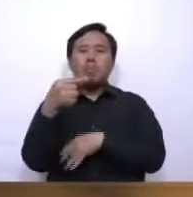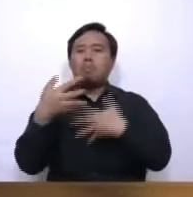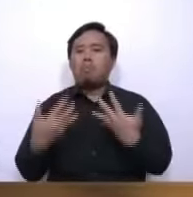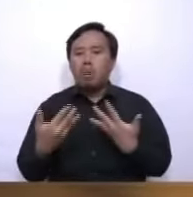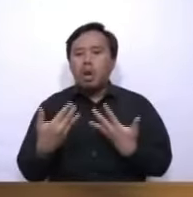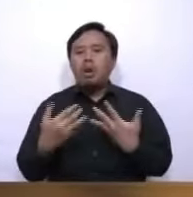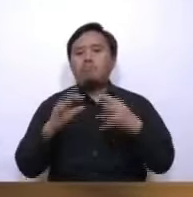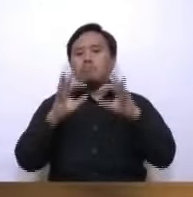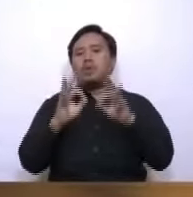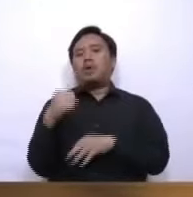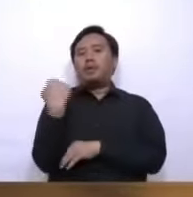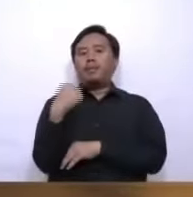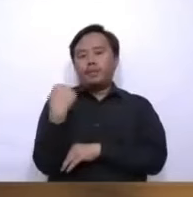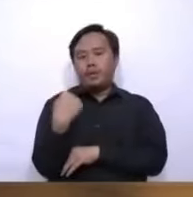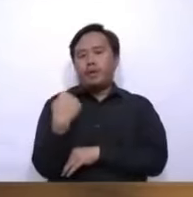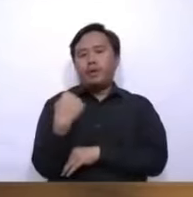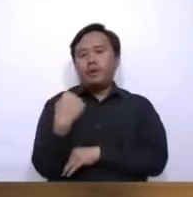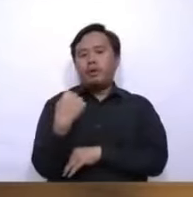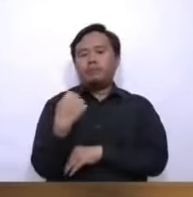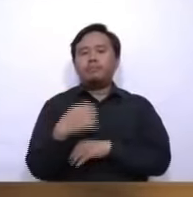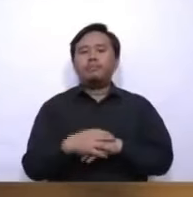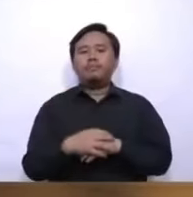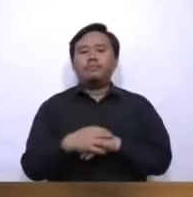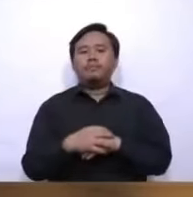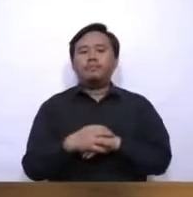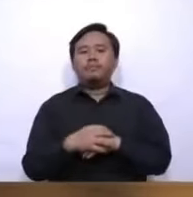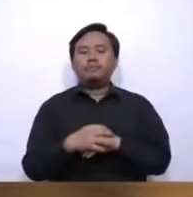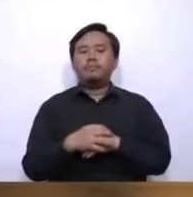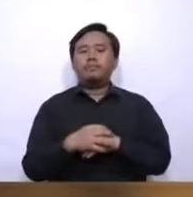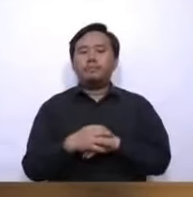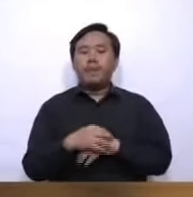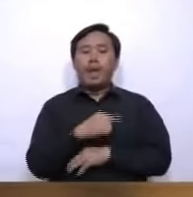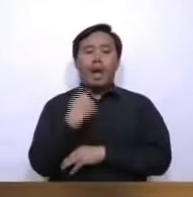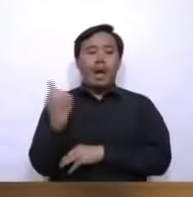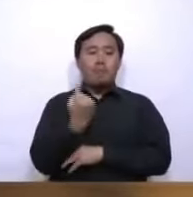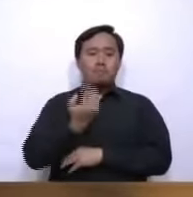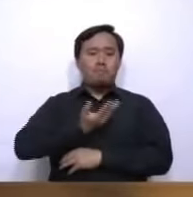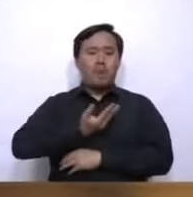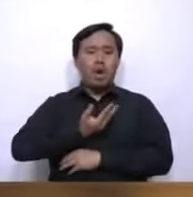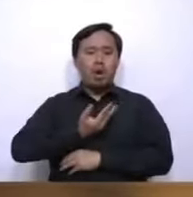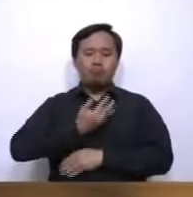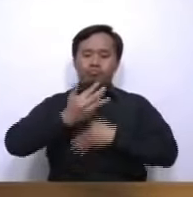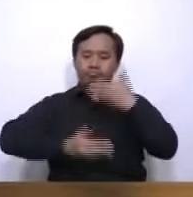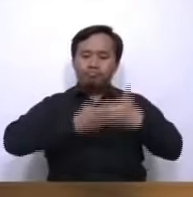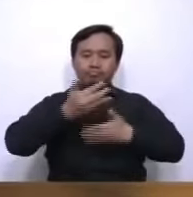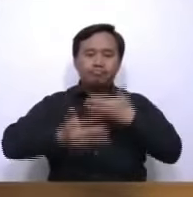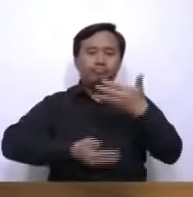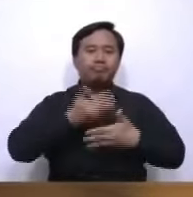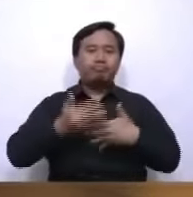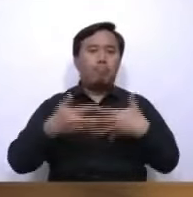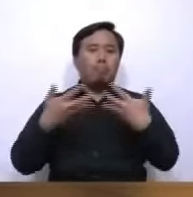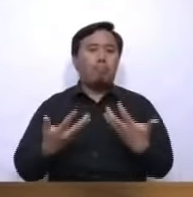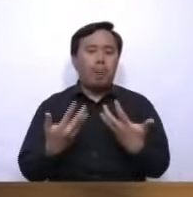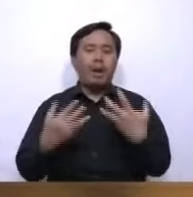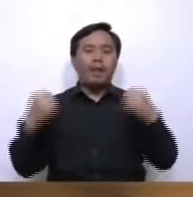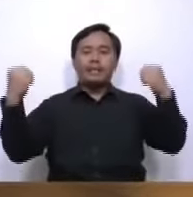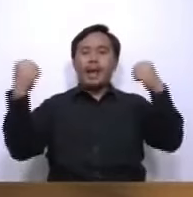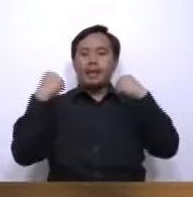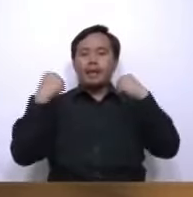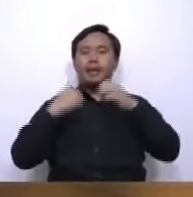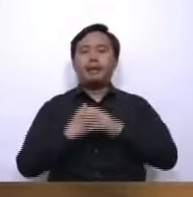kepada apa yang diharapkan. Sehingga apa yang menjadi keinginan kami di dalam proses bagaimana